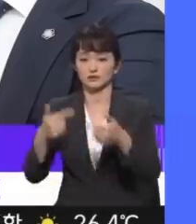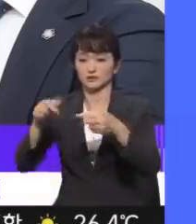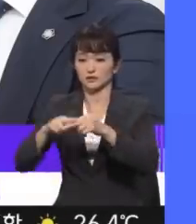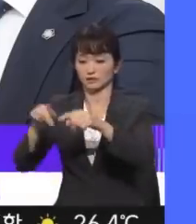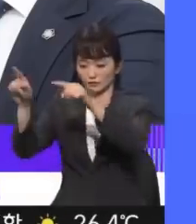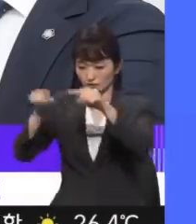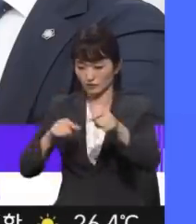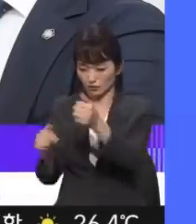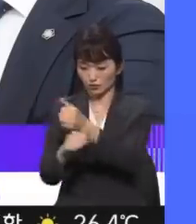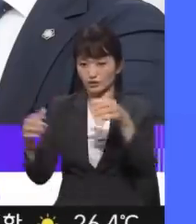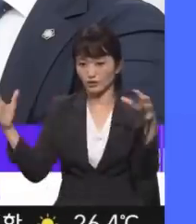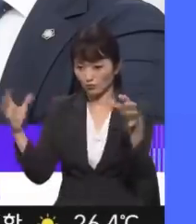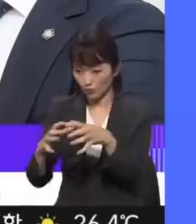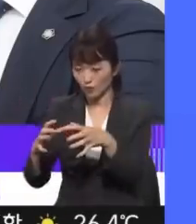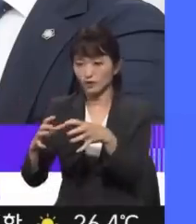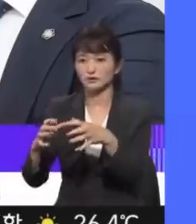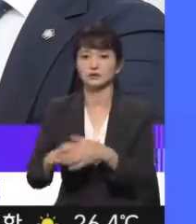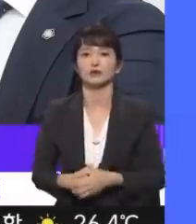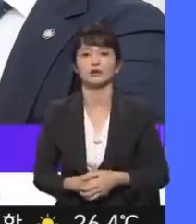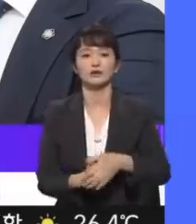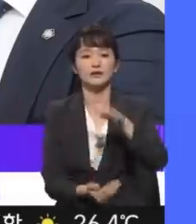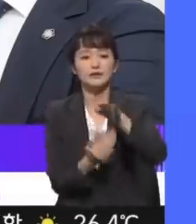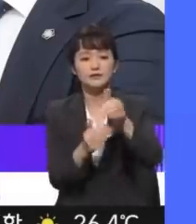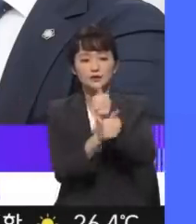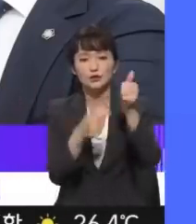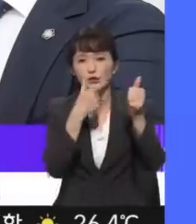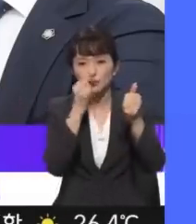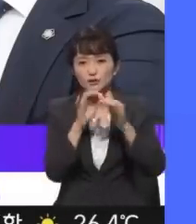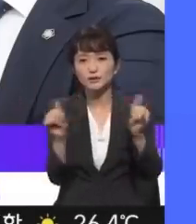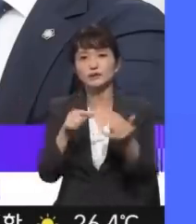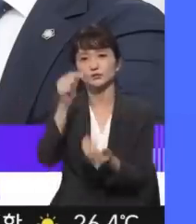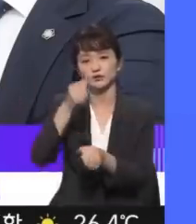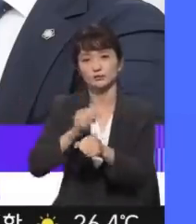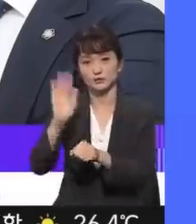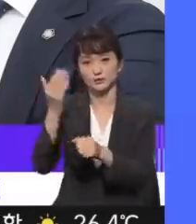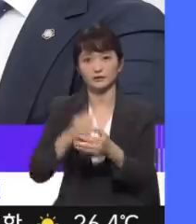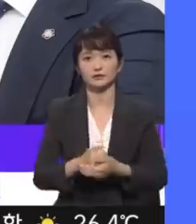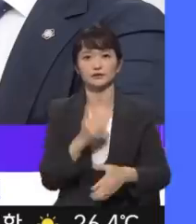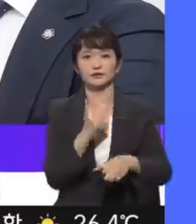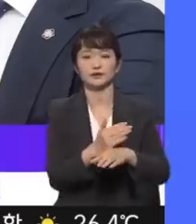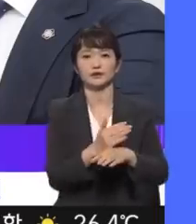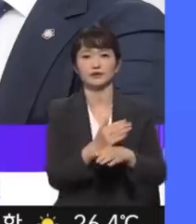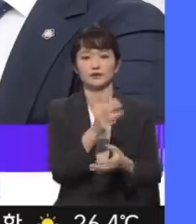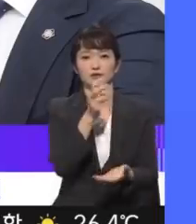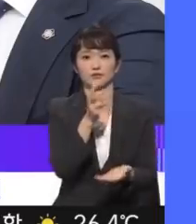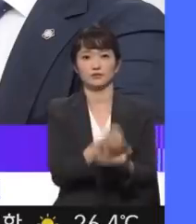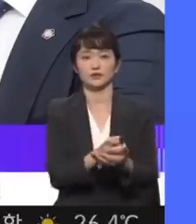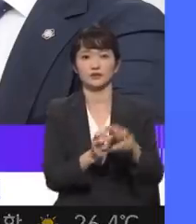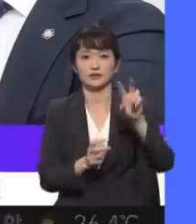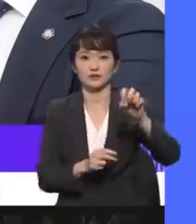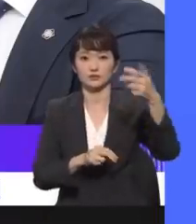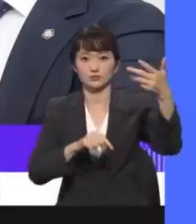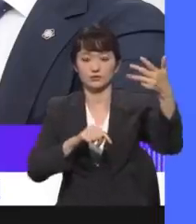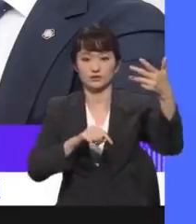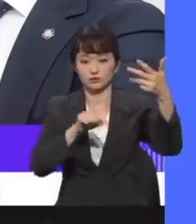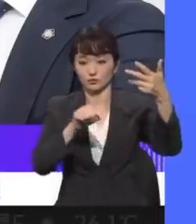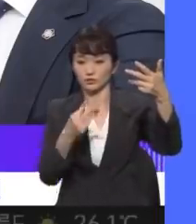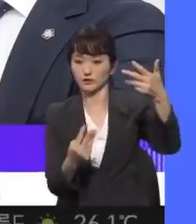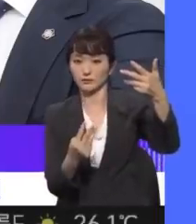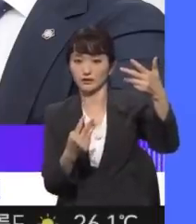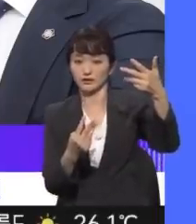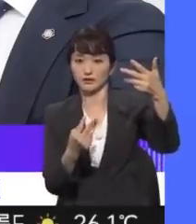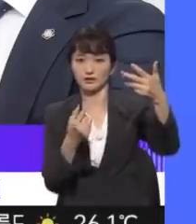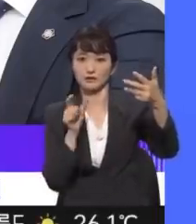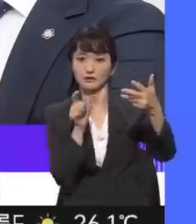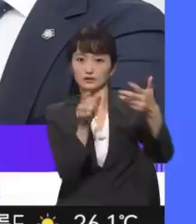부족한 최고위원을 더 선출 하면 된다는 말씀이시죠 예 그게 당원 27조 3항 에 나옵니다 실제 배관 오늘 판금 눈에도 그렇게